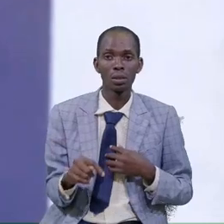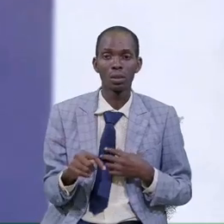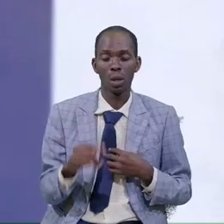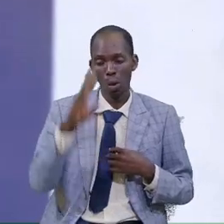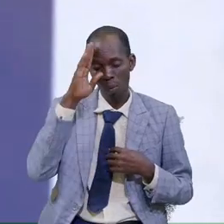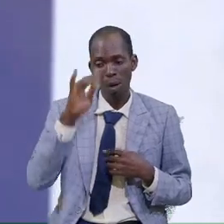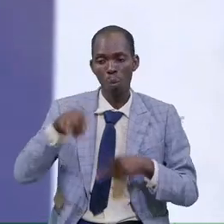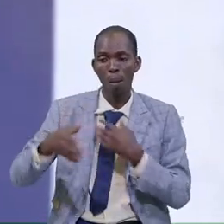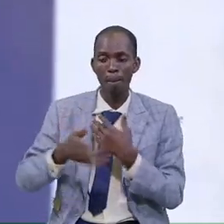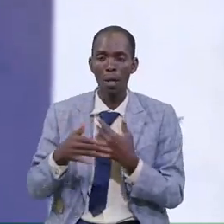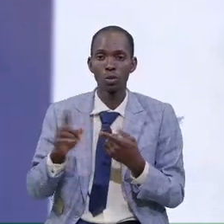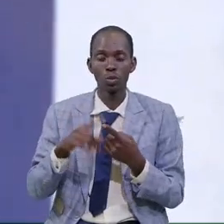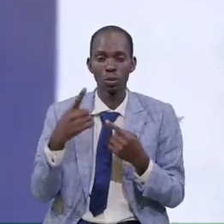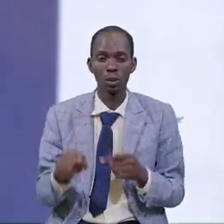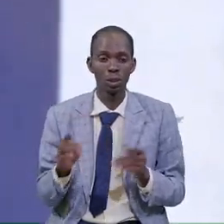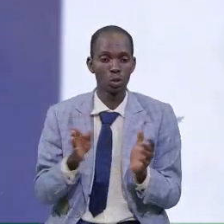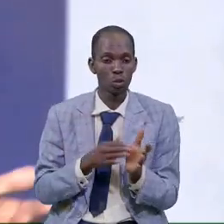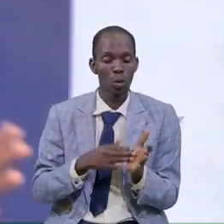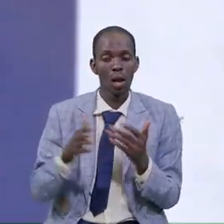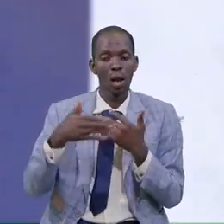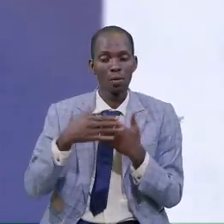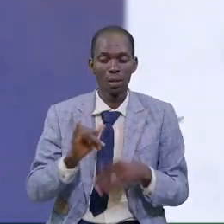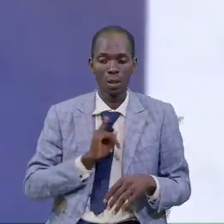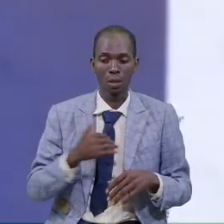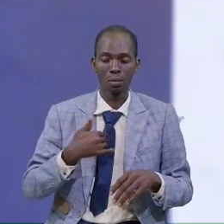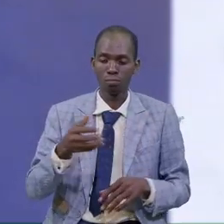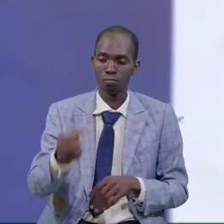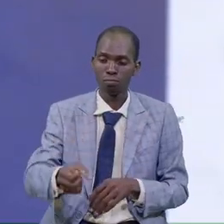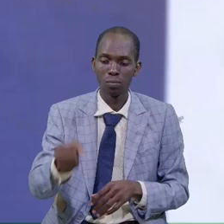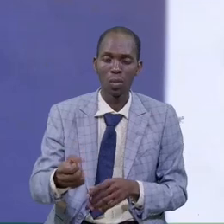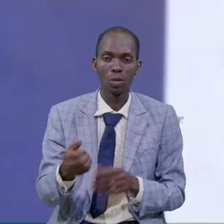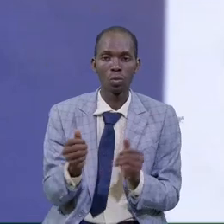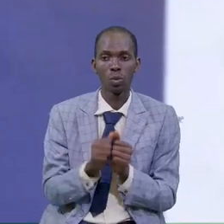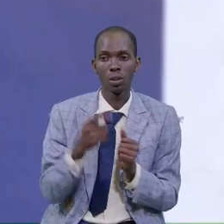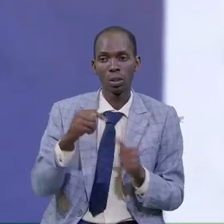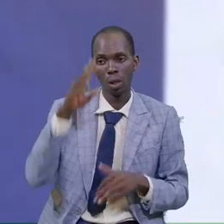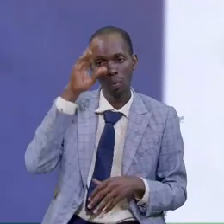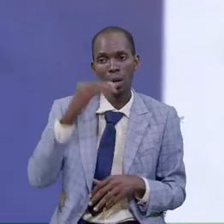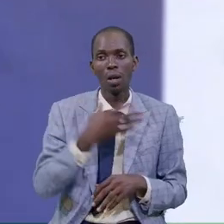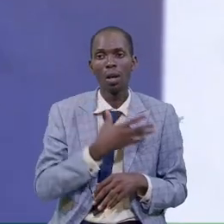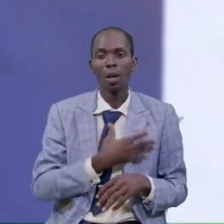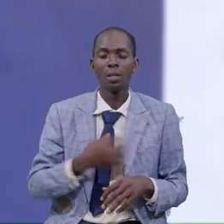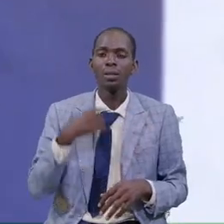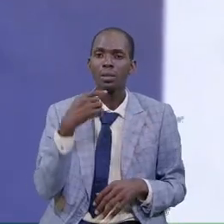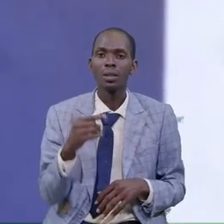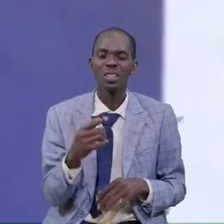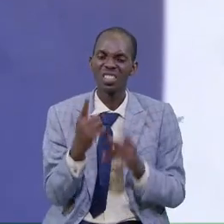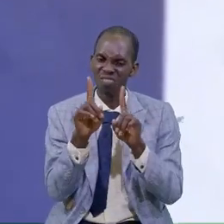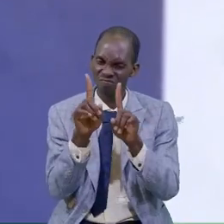même école après que je lui ai serré la main. Il a dit, s'il vous plaît, essayez-le